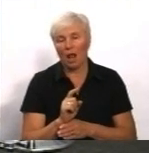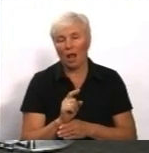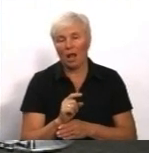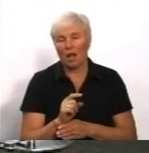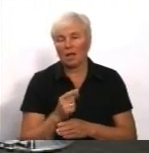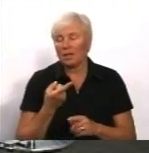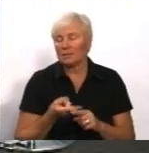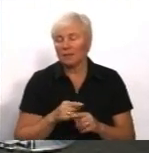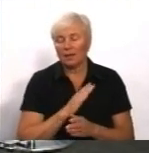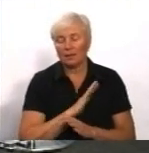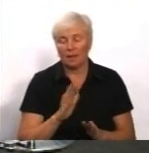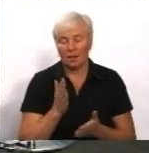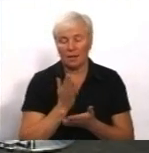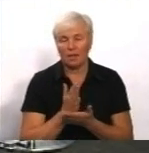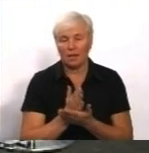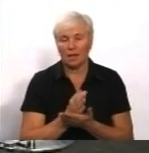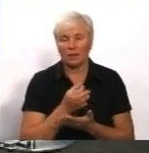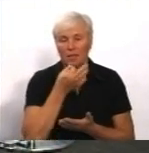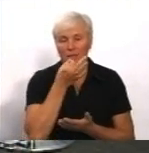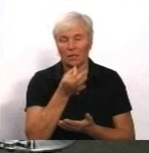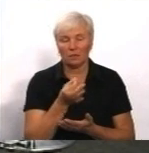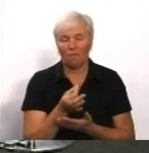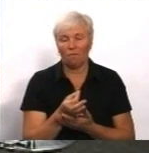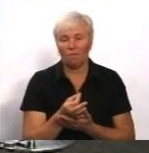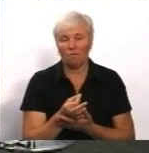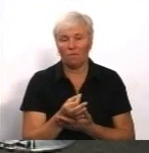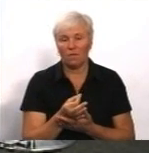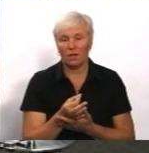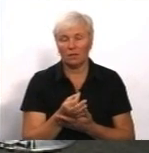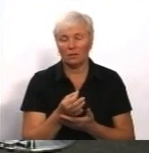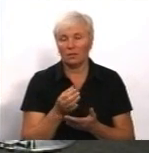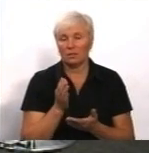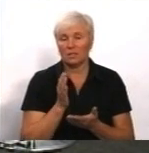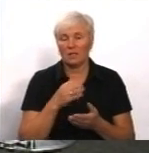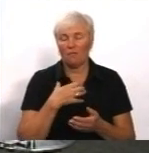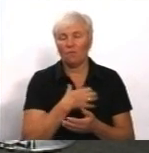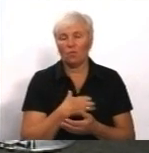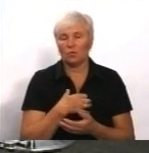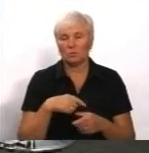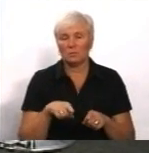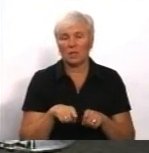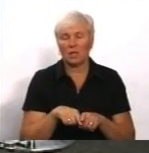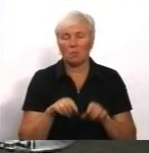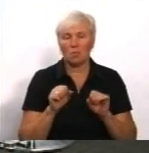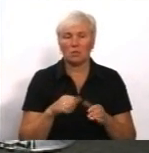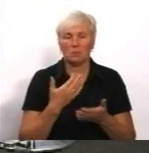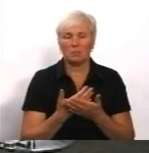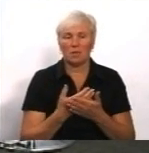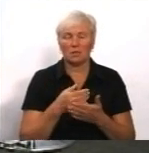є, Мельник сказав, не є невідомі речовини, це в основному бактеріальні. І це можна покластися на